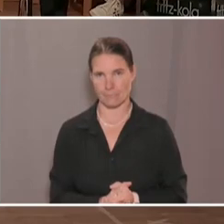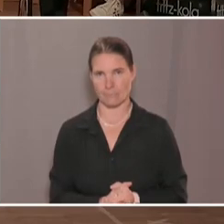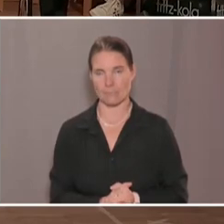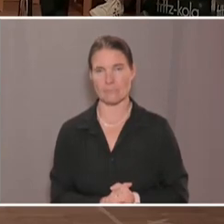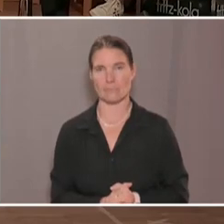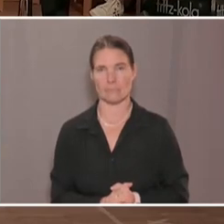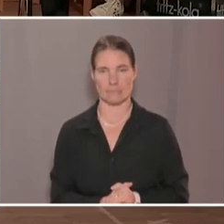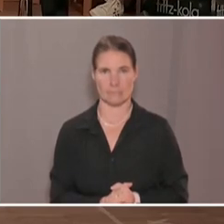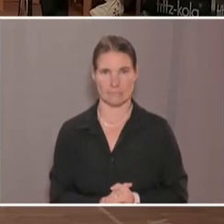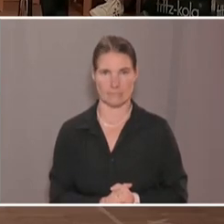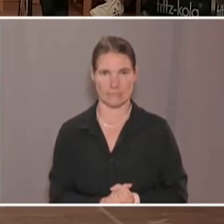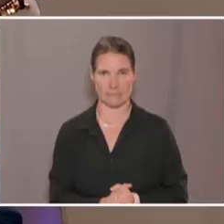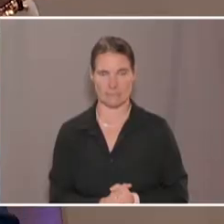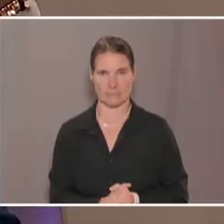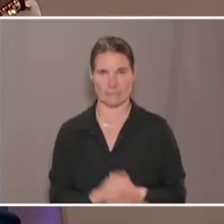an.